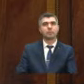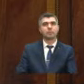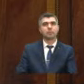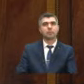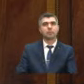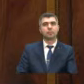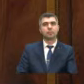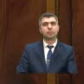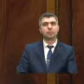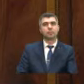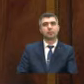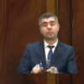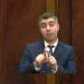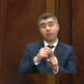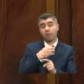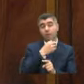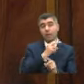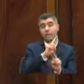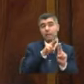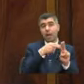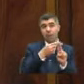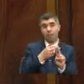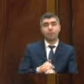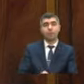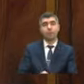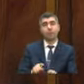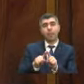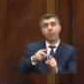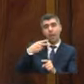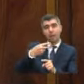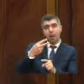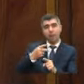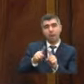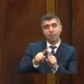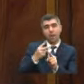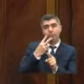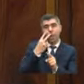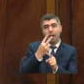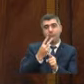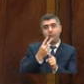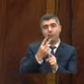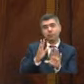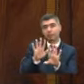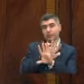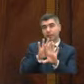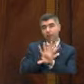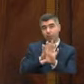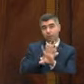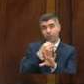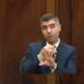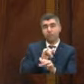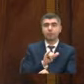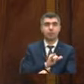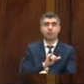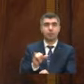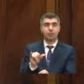انت دابا انت واحد القضيه، انا غير كنهضر اللي كيهضر على قوه غير مرئيه وهو اللي كان دار هذا غير المرئي اللي